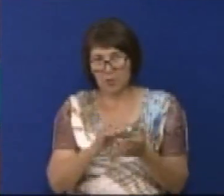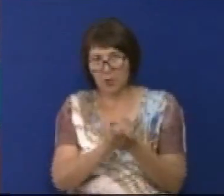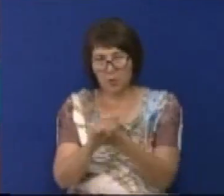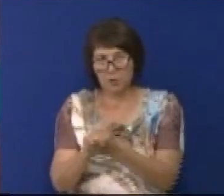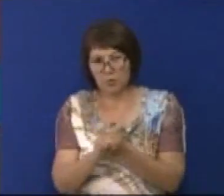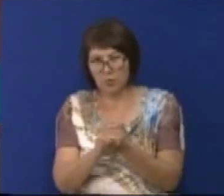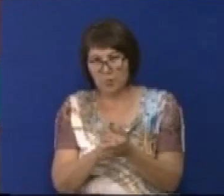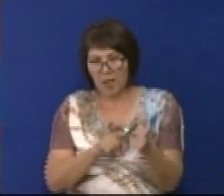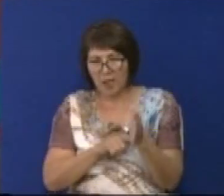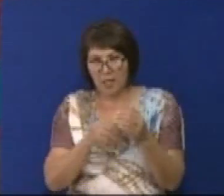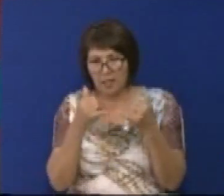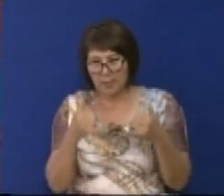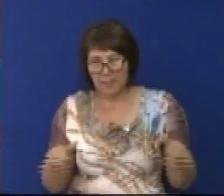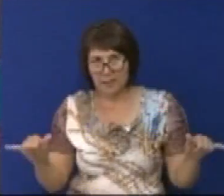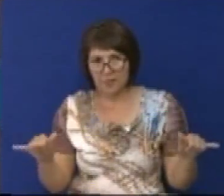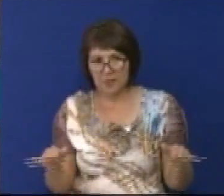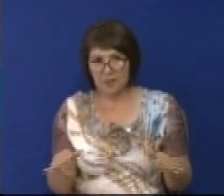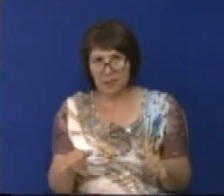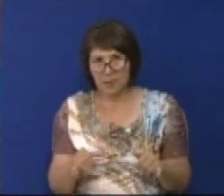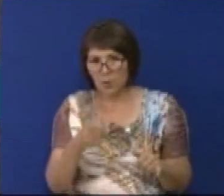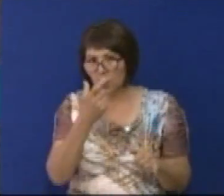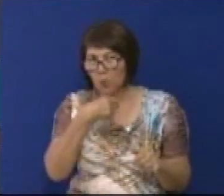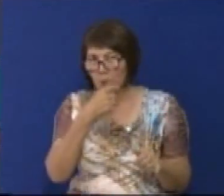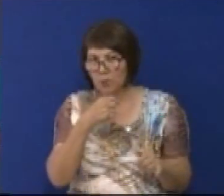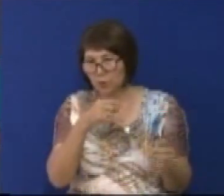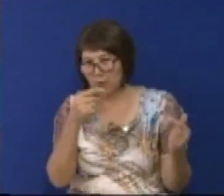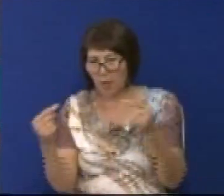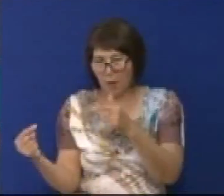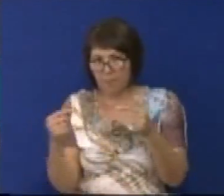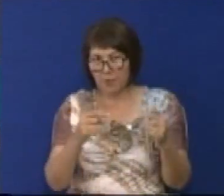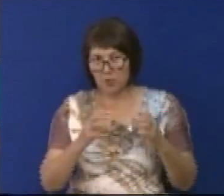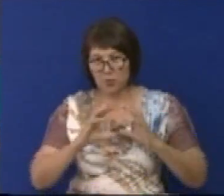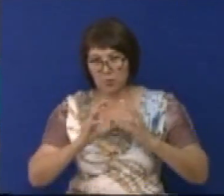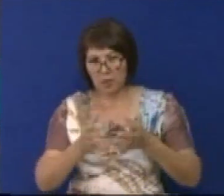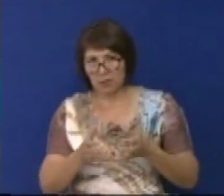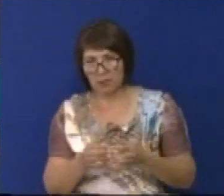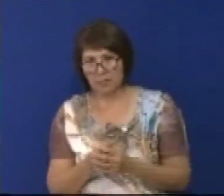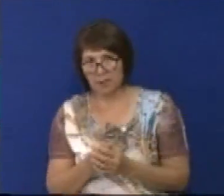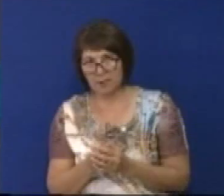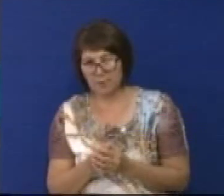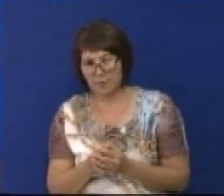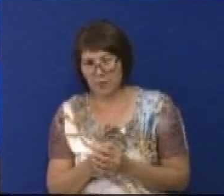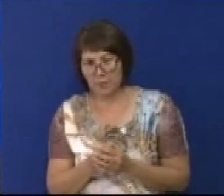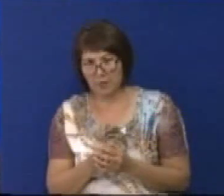мәдени әлеуметтік қарым-қатынасты нығайту. Эстафета барысында жүгірушілер алауды бір-бірінің қолына табыстап,